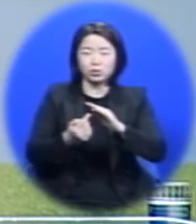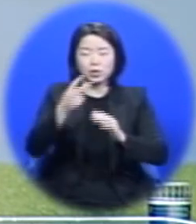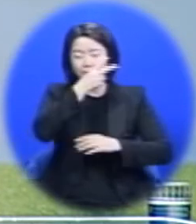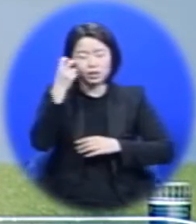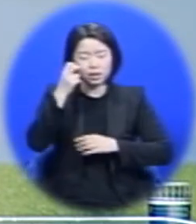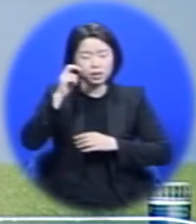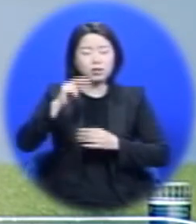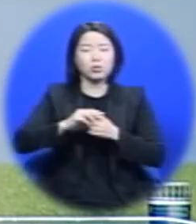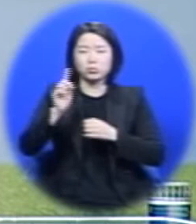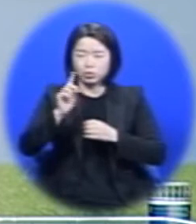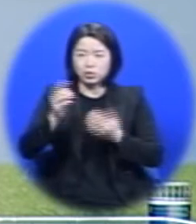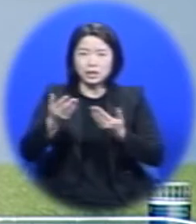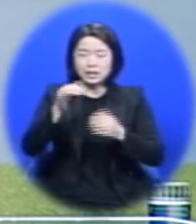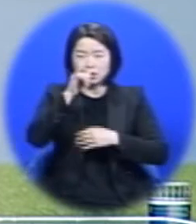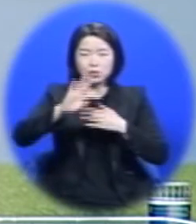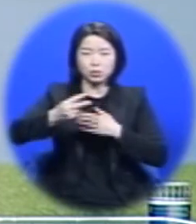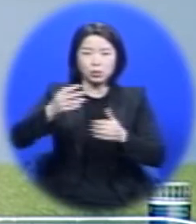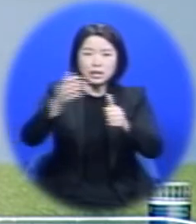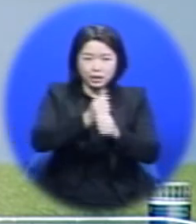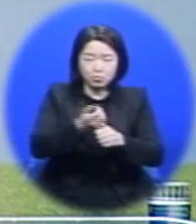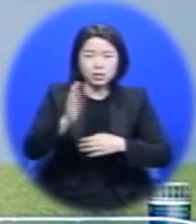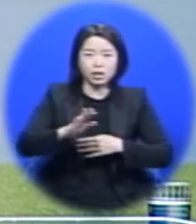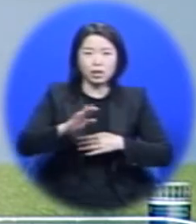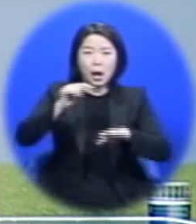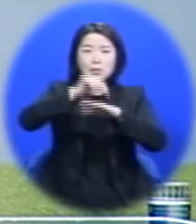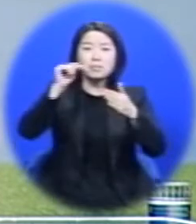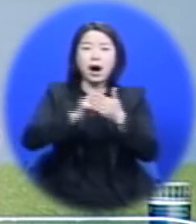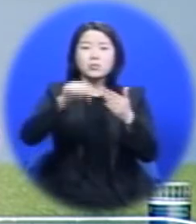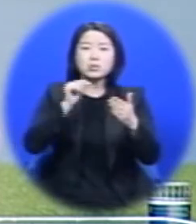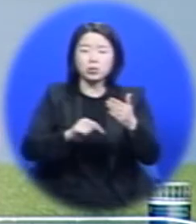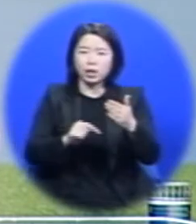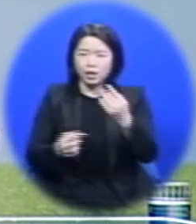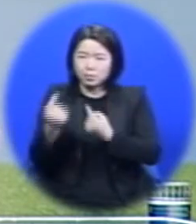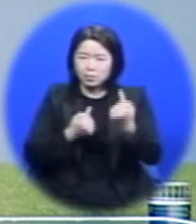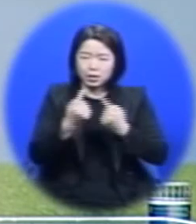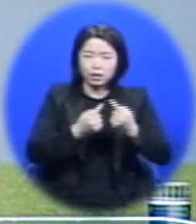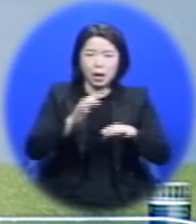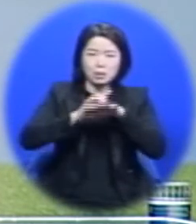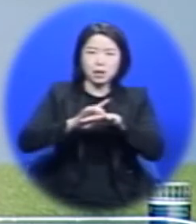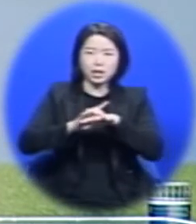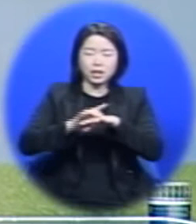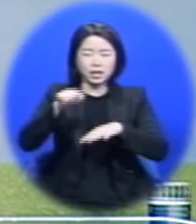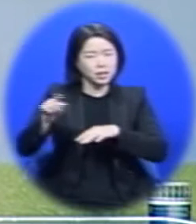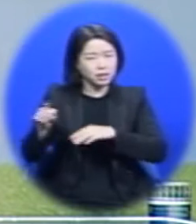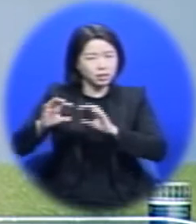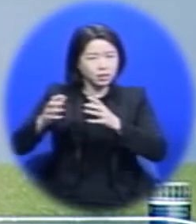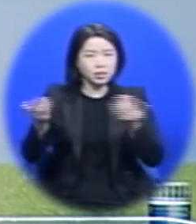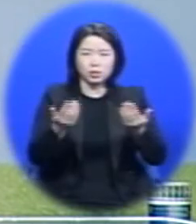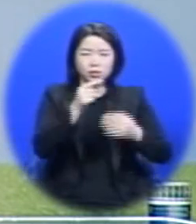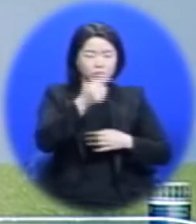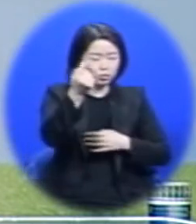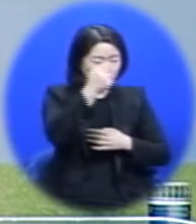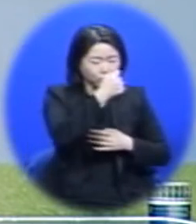일이 있어도 잡아야 되는데, 마음속에 이렇게 비집고 들어오는 마귀가 이런저런 세상의 소식들과 눈으로 보고 하는 것들을